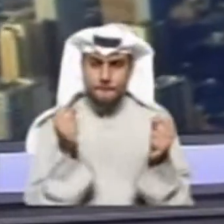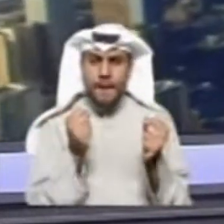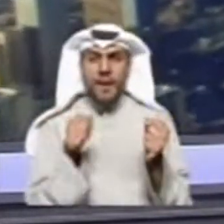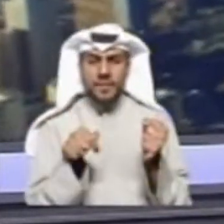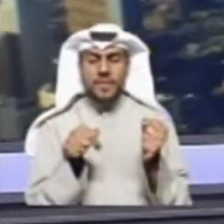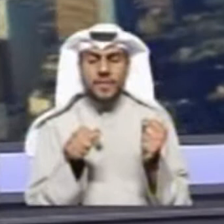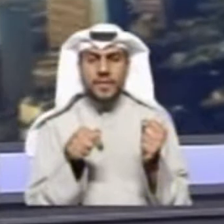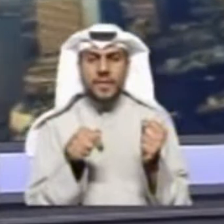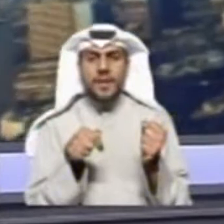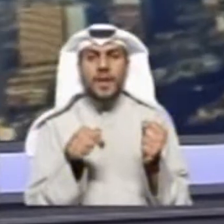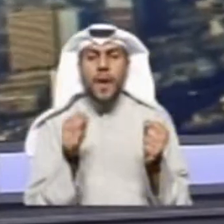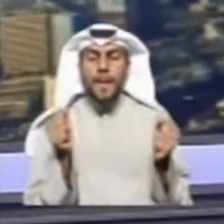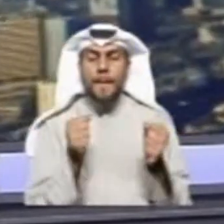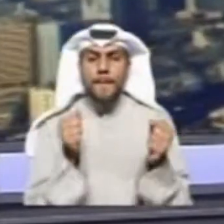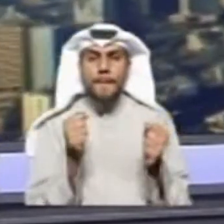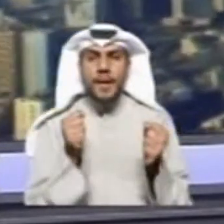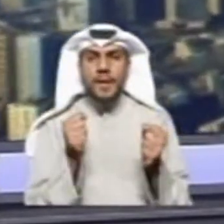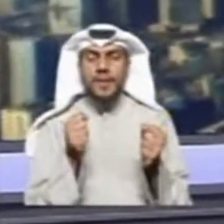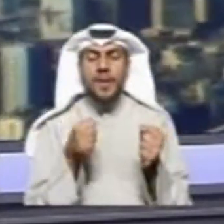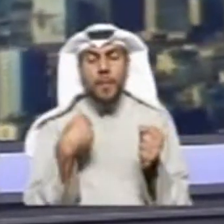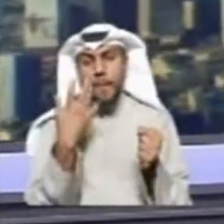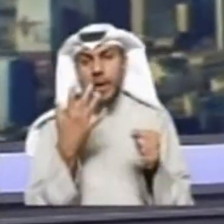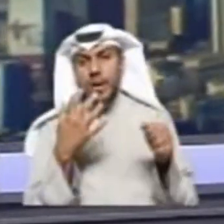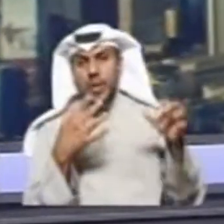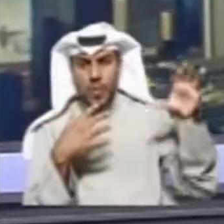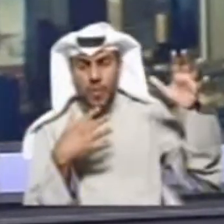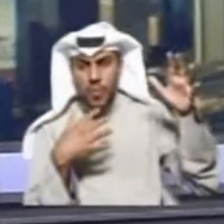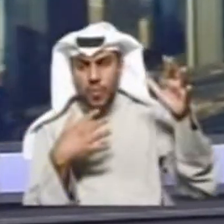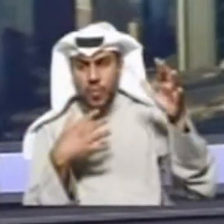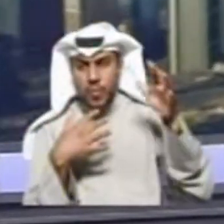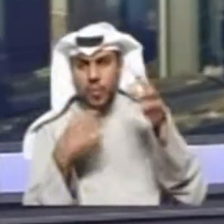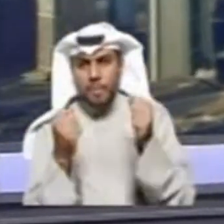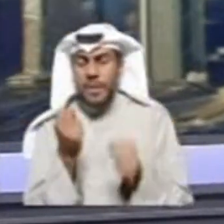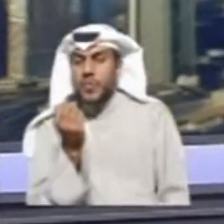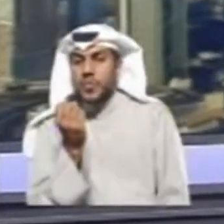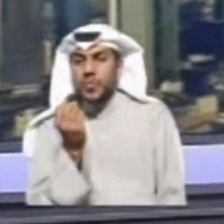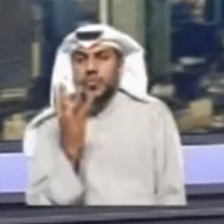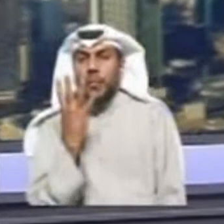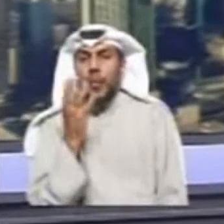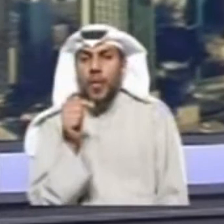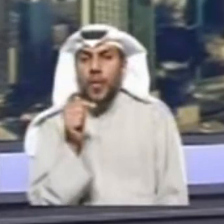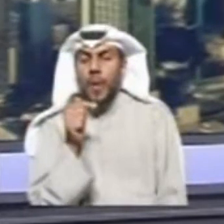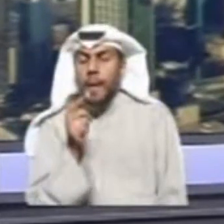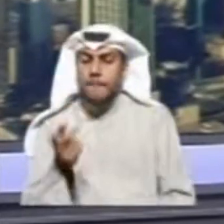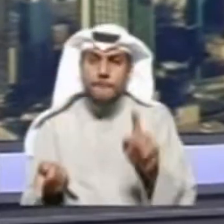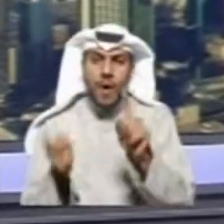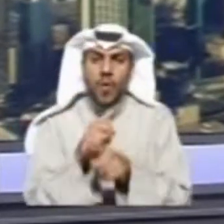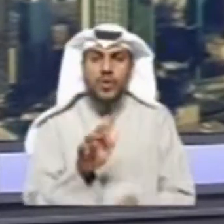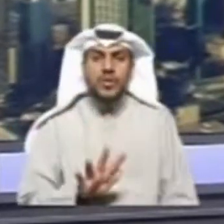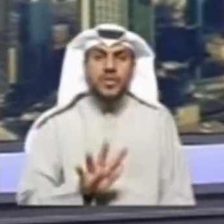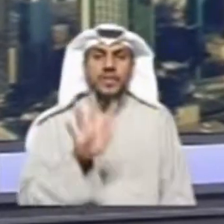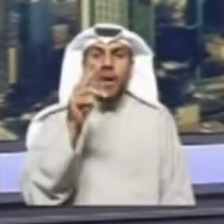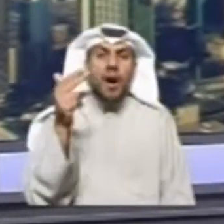بسبب تقدم جبهة هوائية باردة أثرت على البلاد ابتداء من ساعات الصباح الأولى من نهار اليوم، مع تحول رياح شمالية